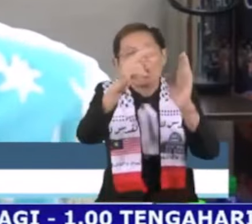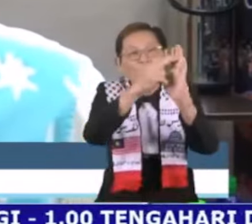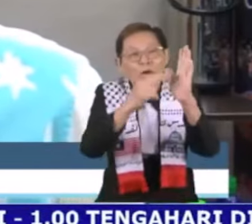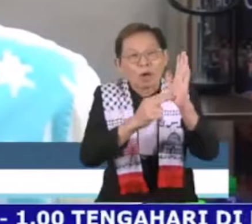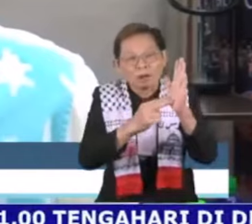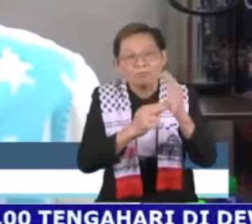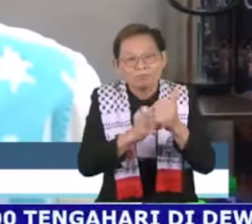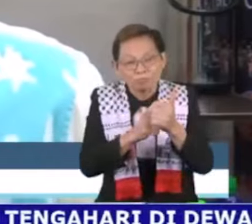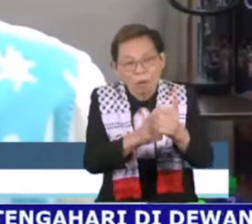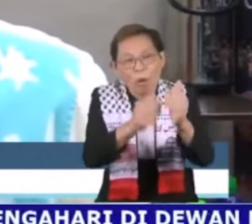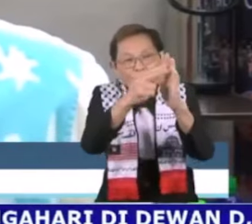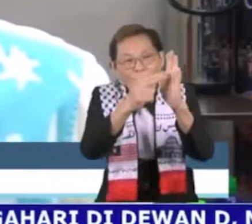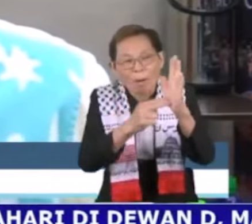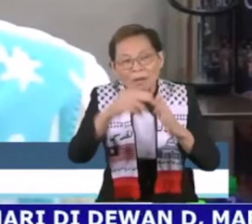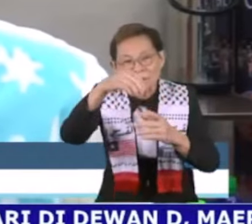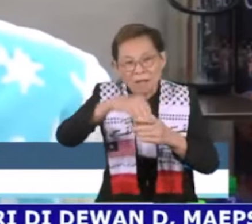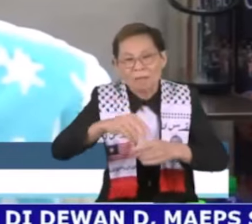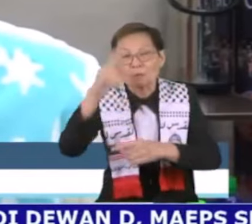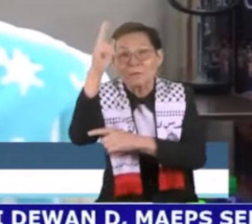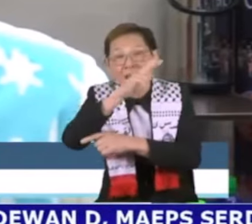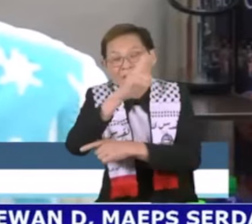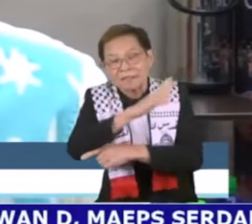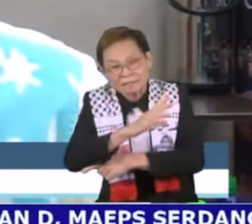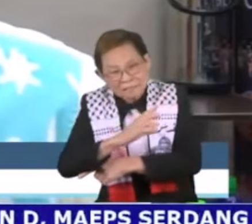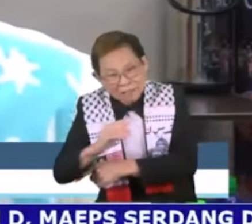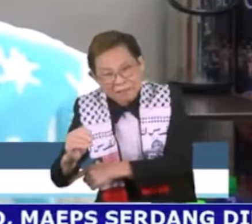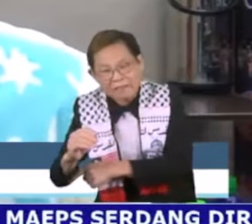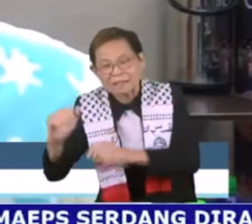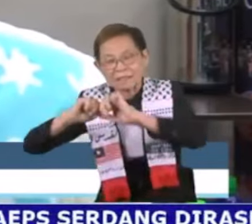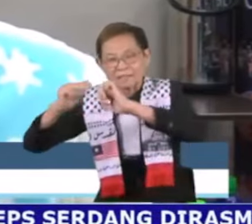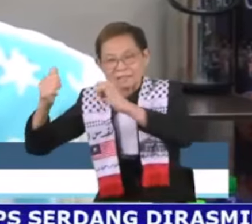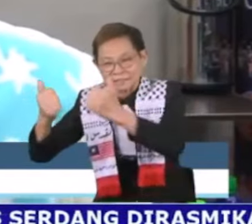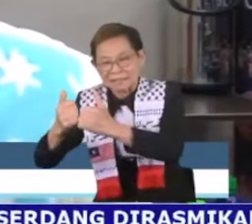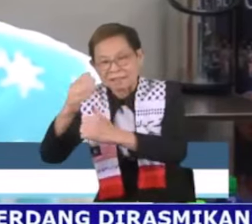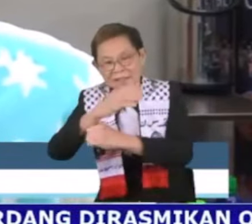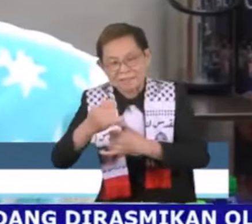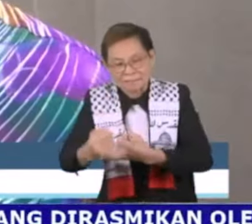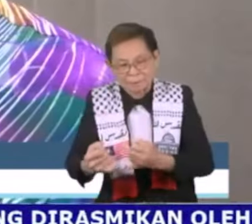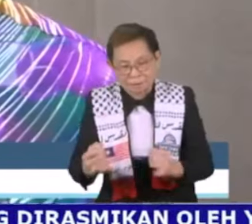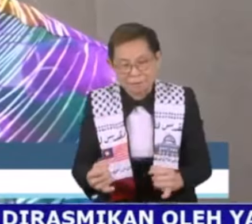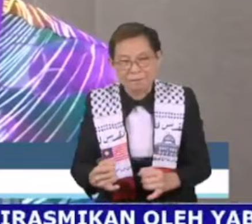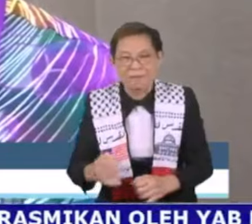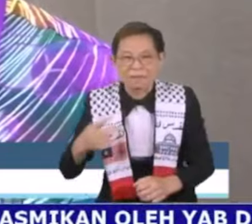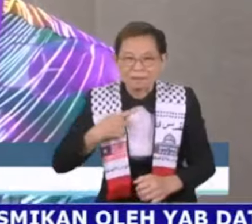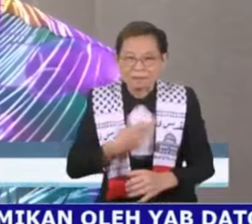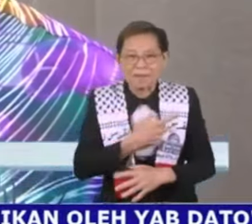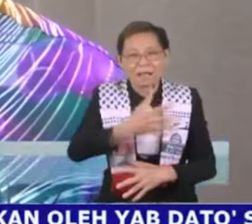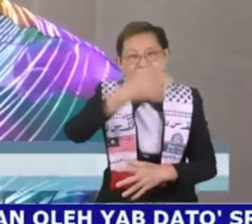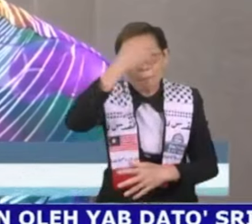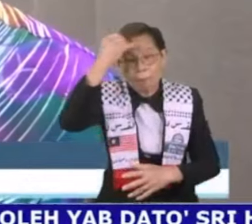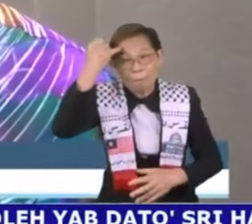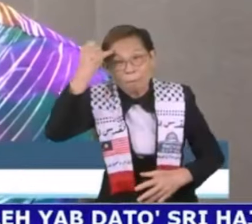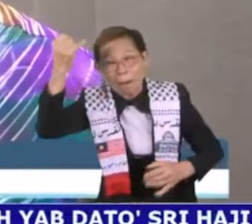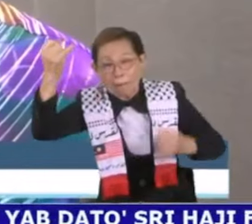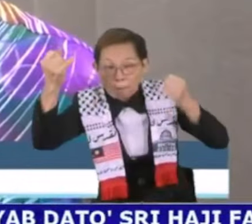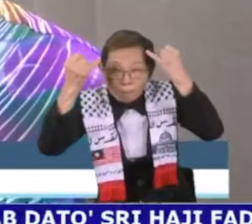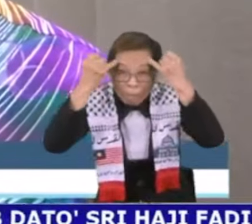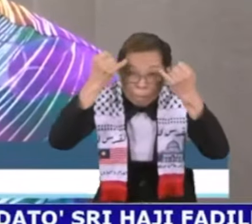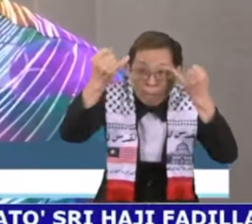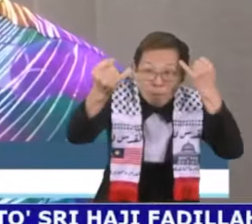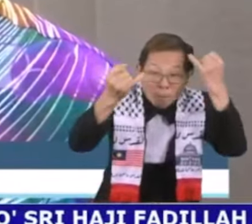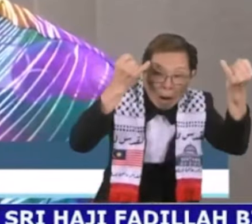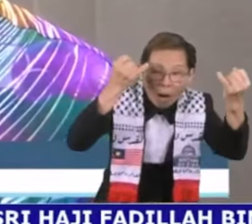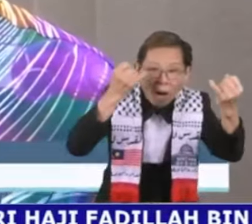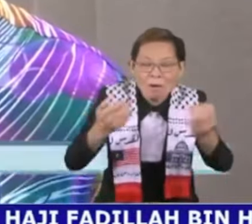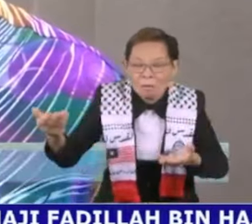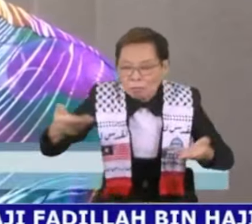juga peraturan dalam kerajaan dan juga agensi serta jabatan. Kita mendapatkan pandangan-pandangan